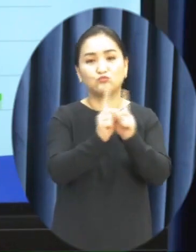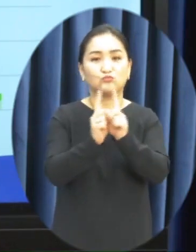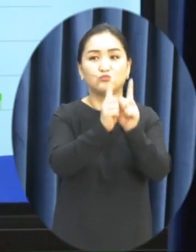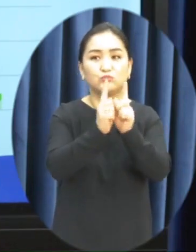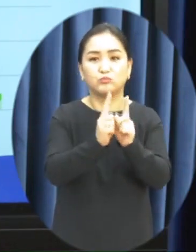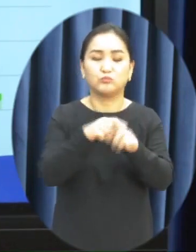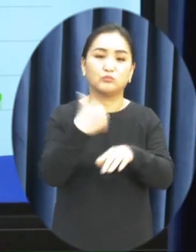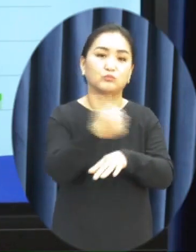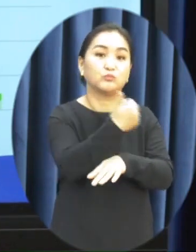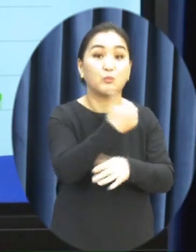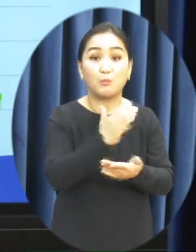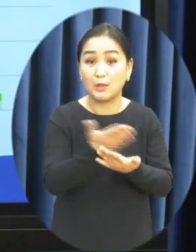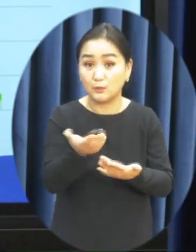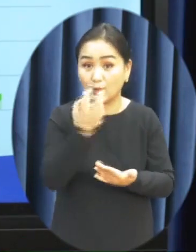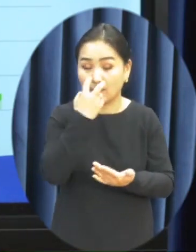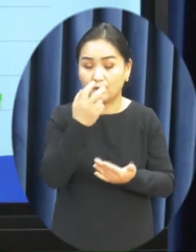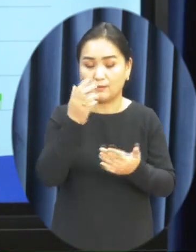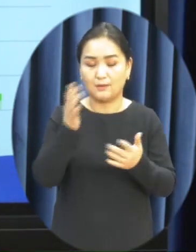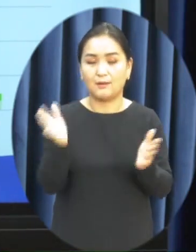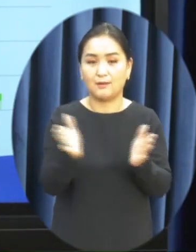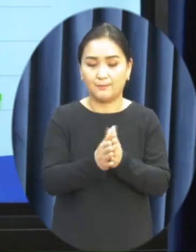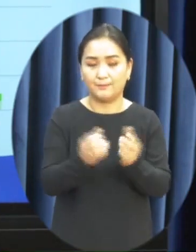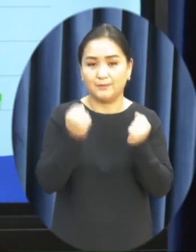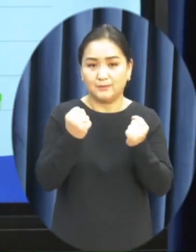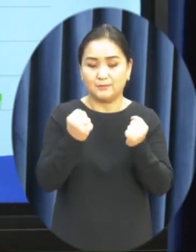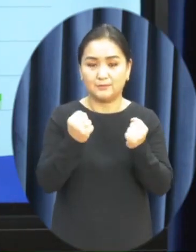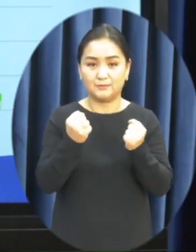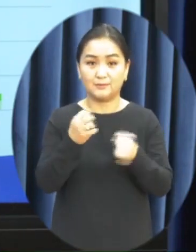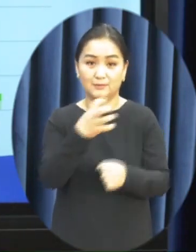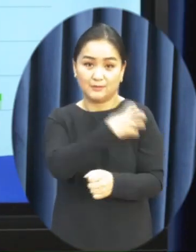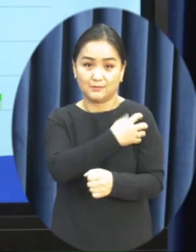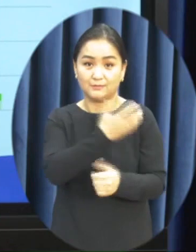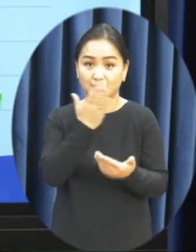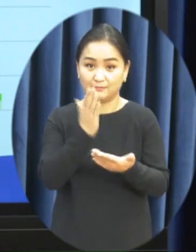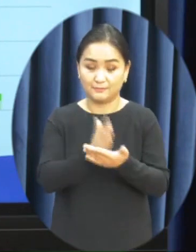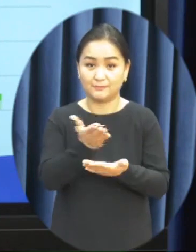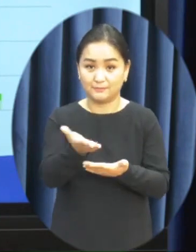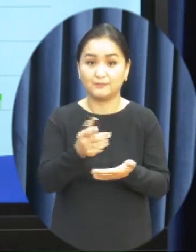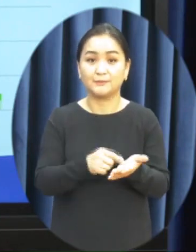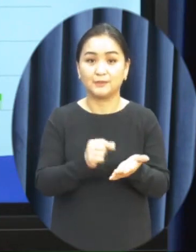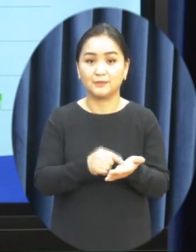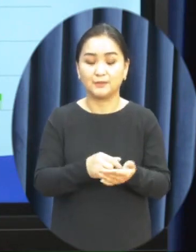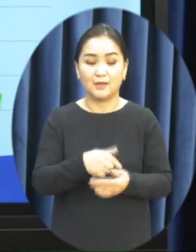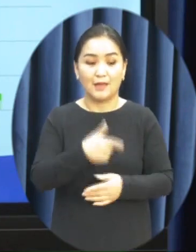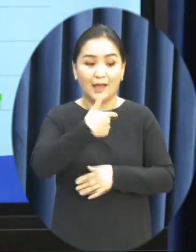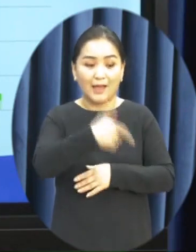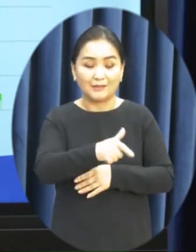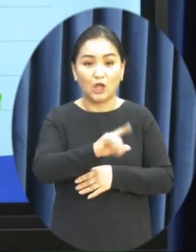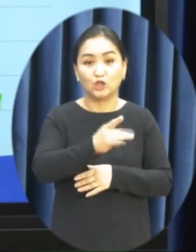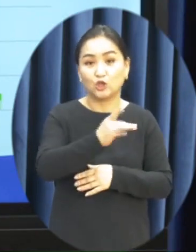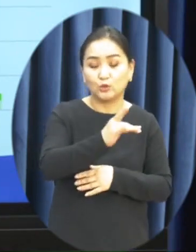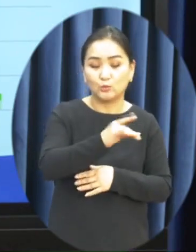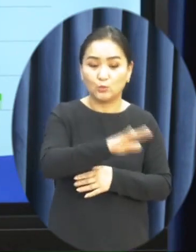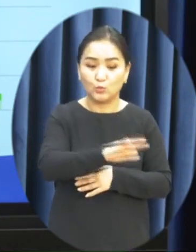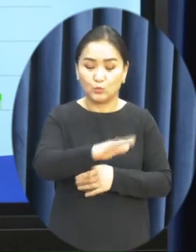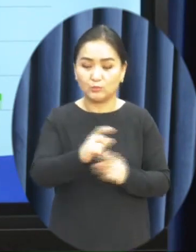བནས ལས ཁས དབསུམ